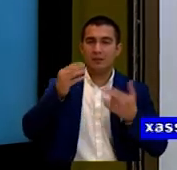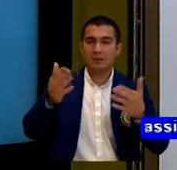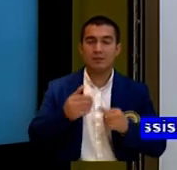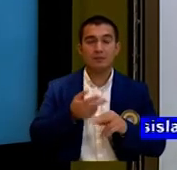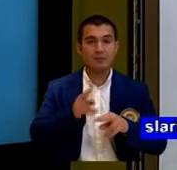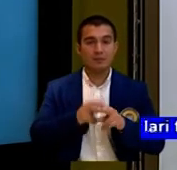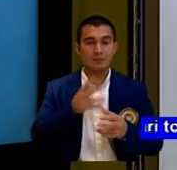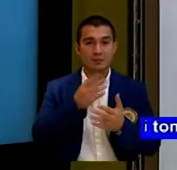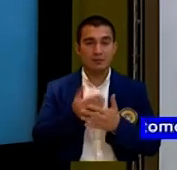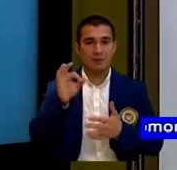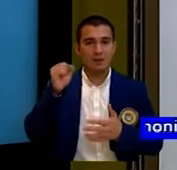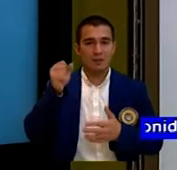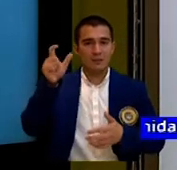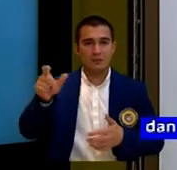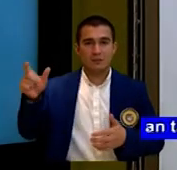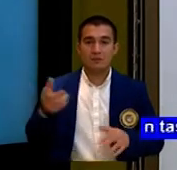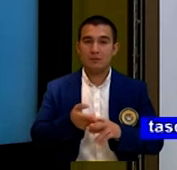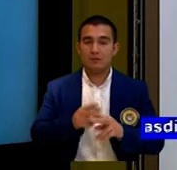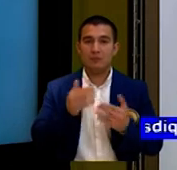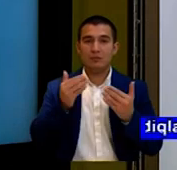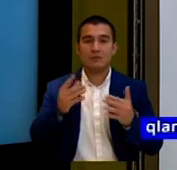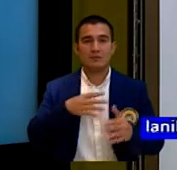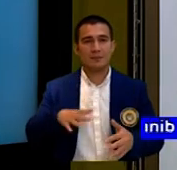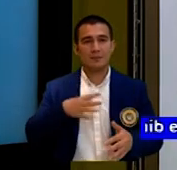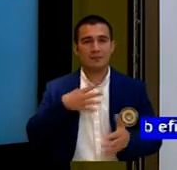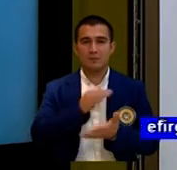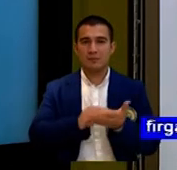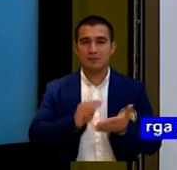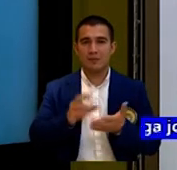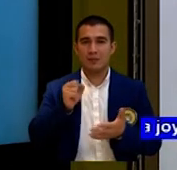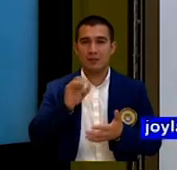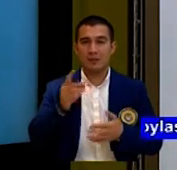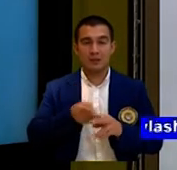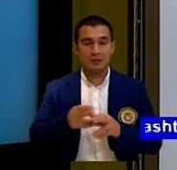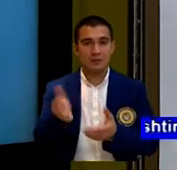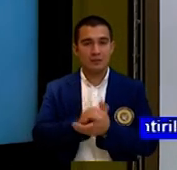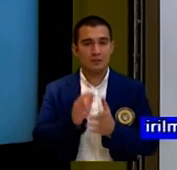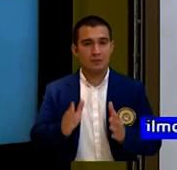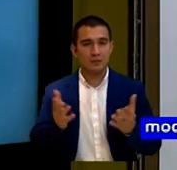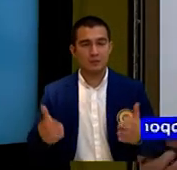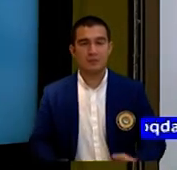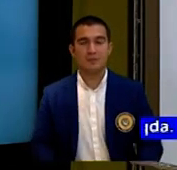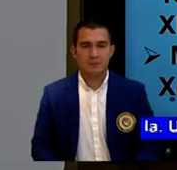arxeolog, adabiyotchilarning faoliyati va ular yozgan asarlar bilan tanishib o'tasiz.